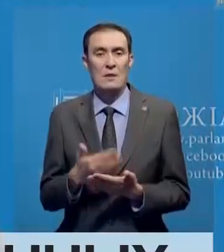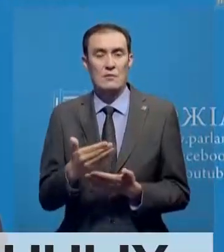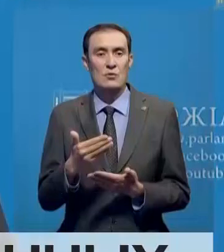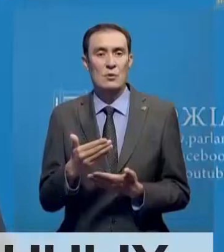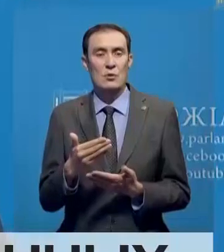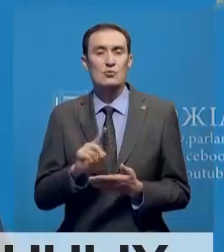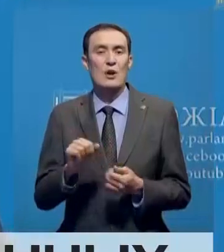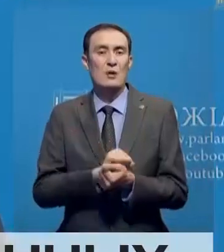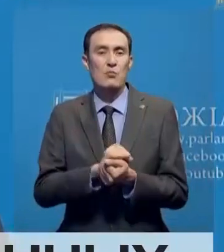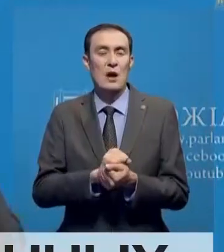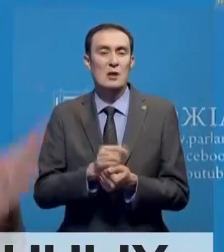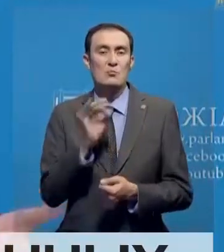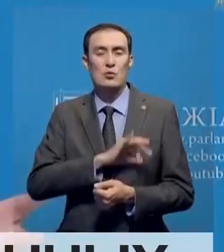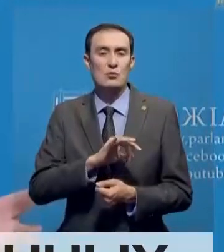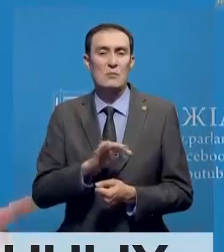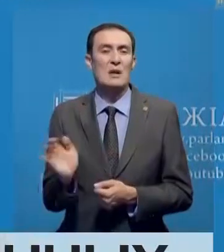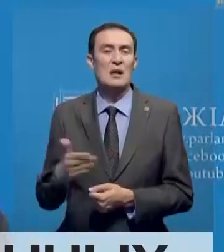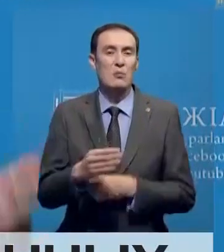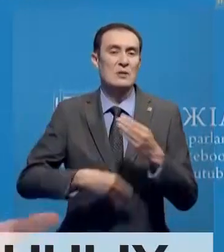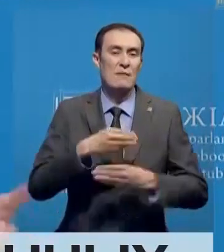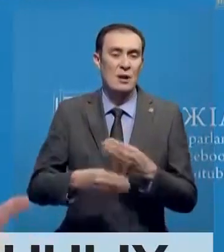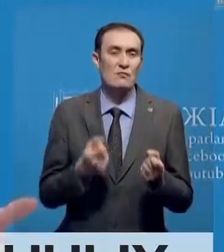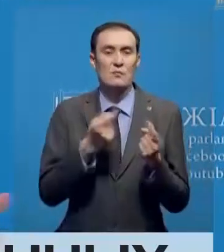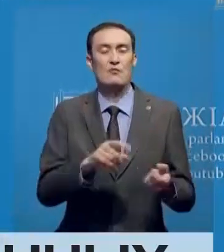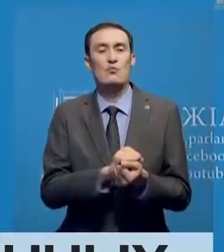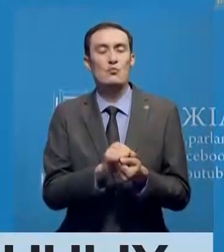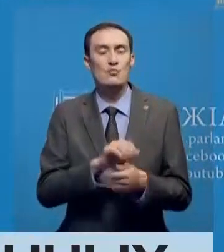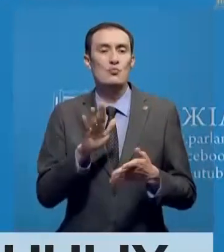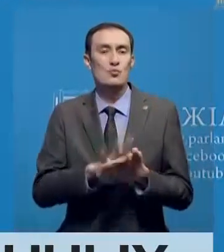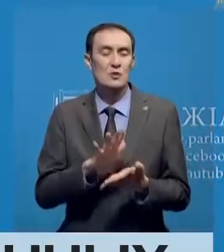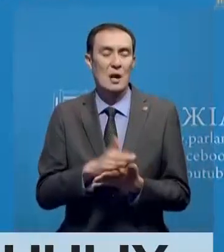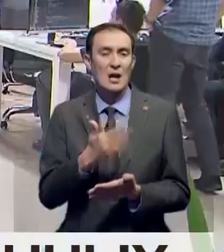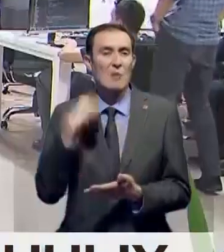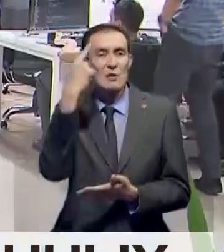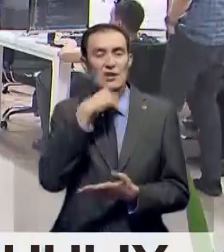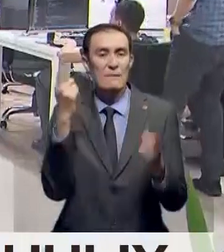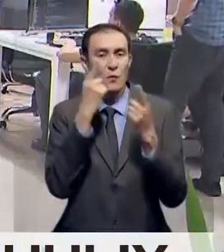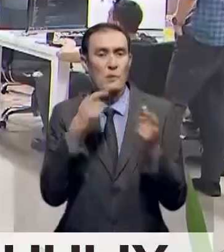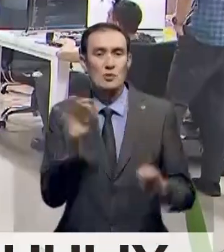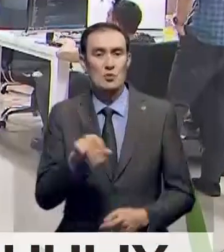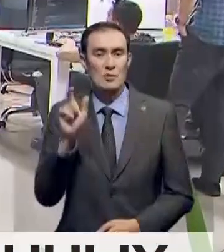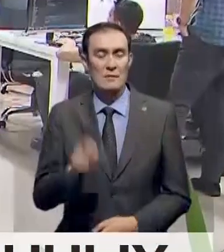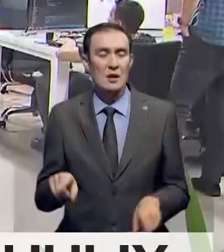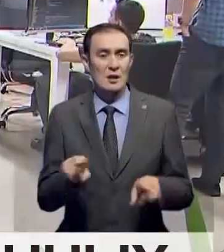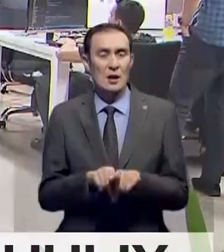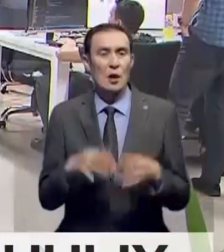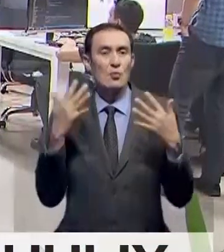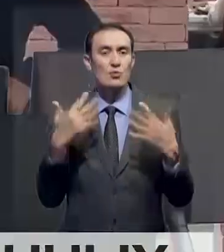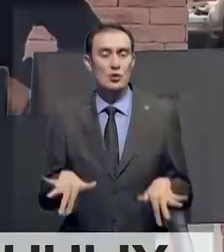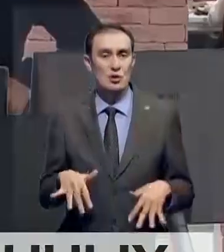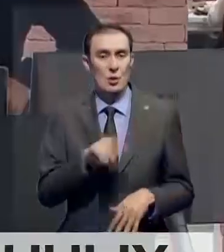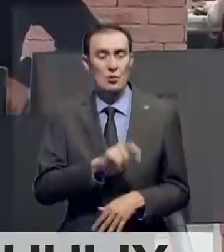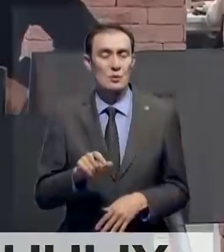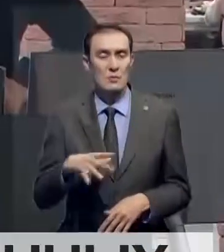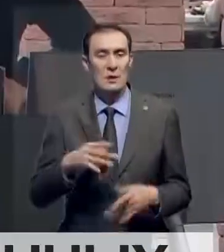рыба заворачивается. Да? Как она хранится, как она защищается, непонятно. А там персональные данные. Подобная утечка шокировала казахстанцев